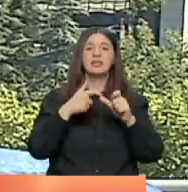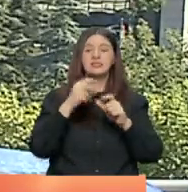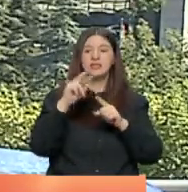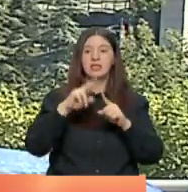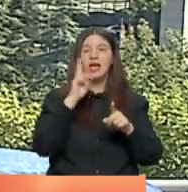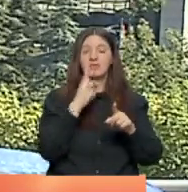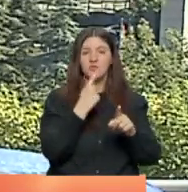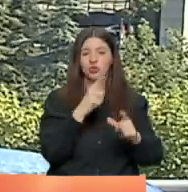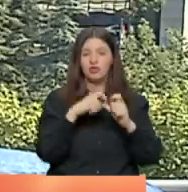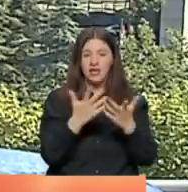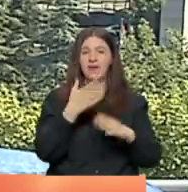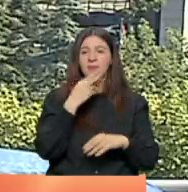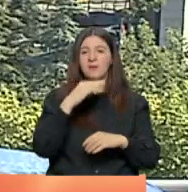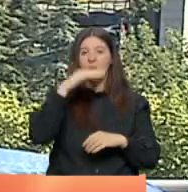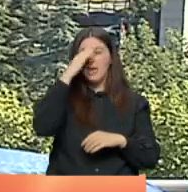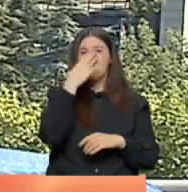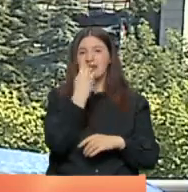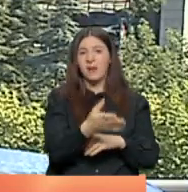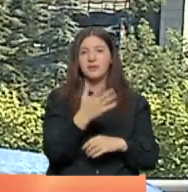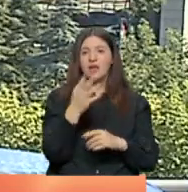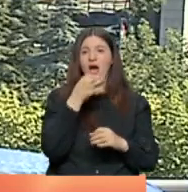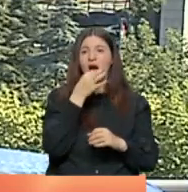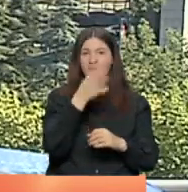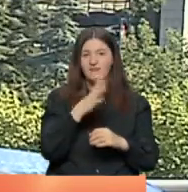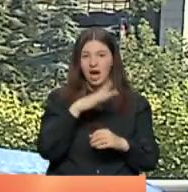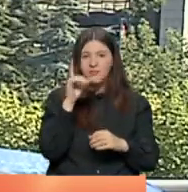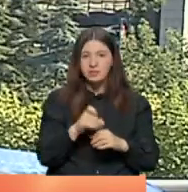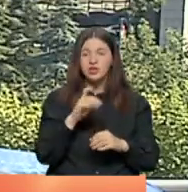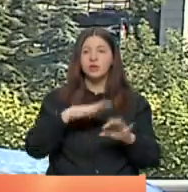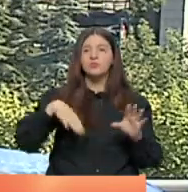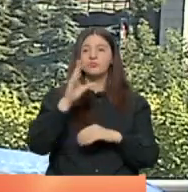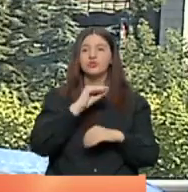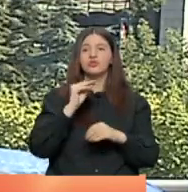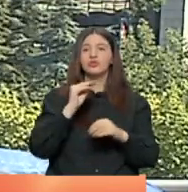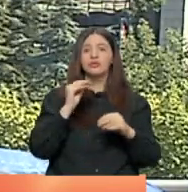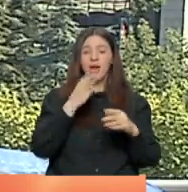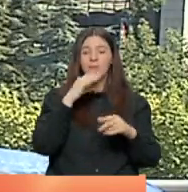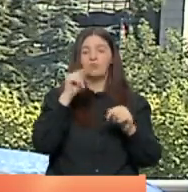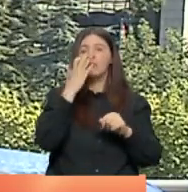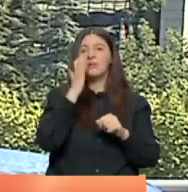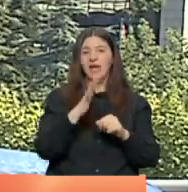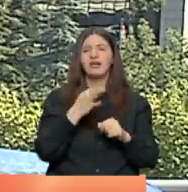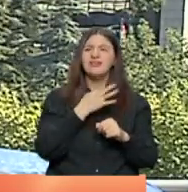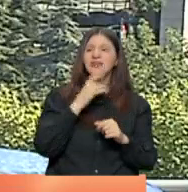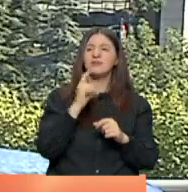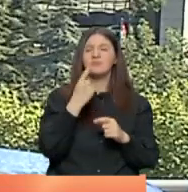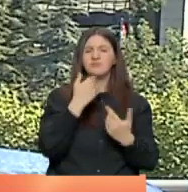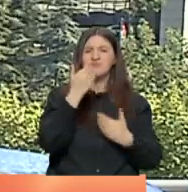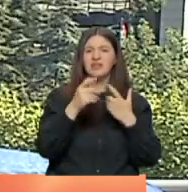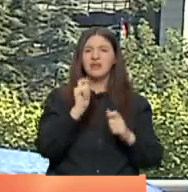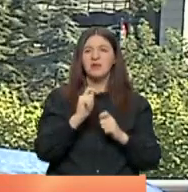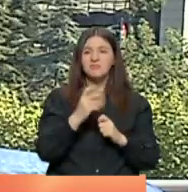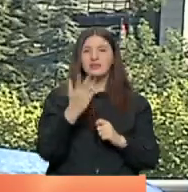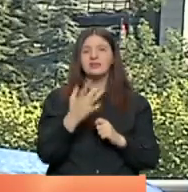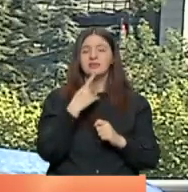diyor ki, Nesin Hanım, emekliye bayram ikramiyesinden haber var mı? Bütün emekliler bunu bekliyor. Rica etsem bir bahseder